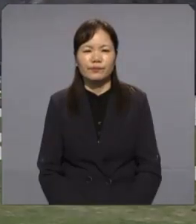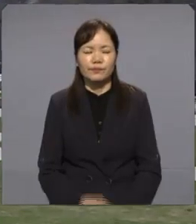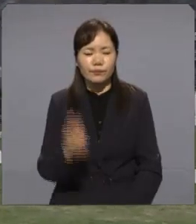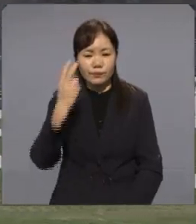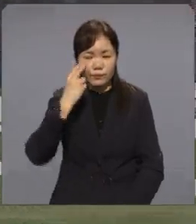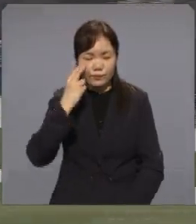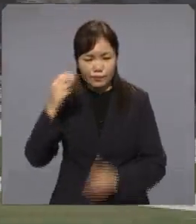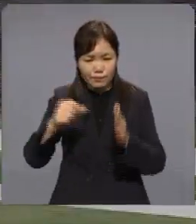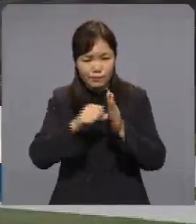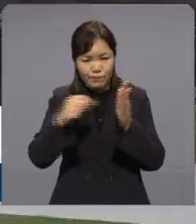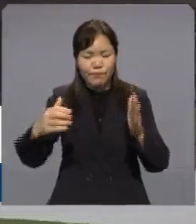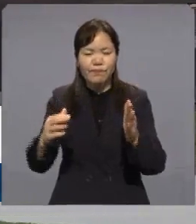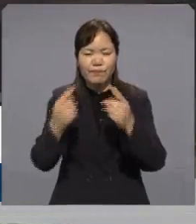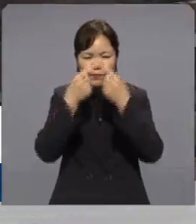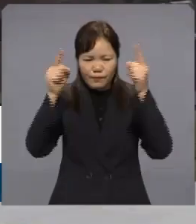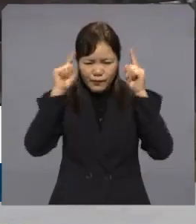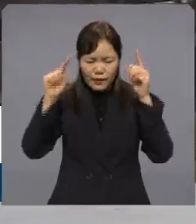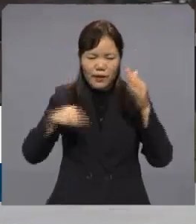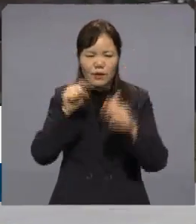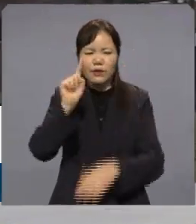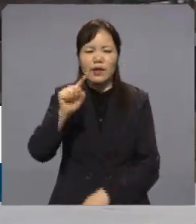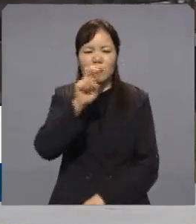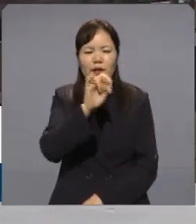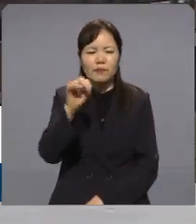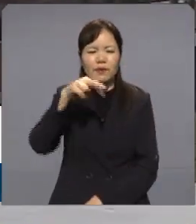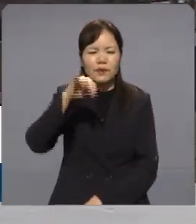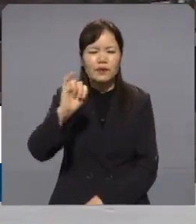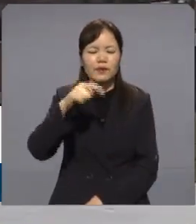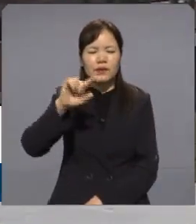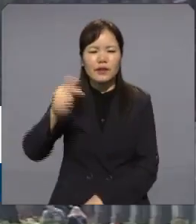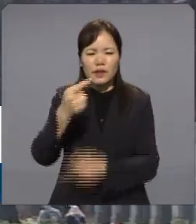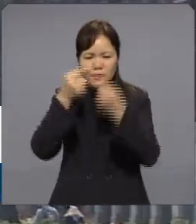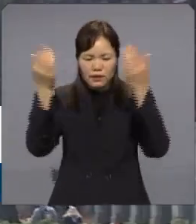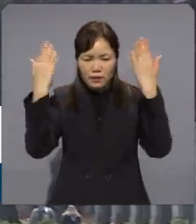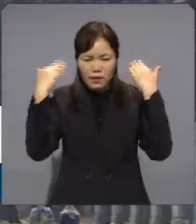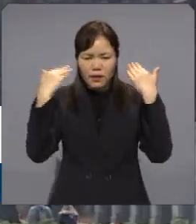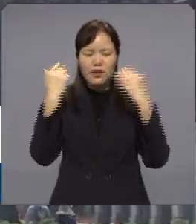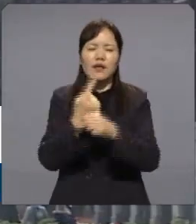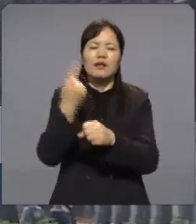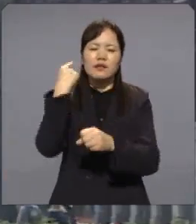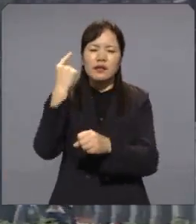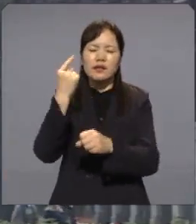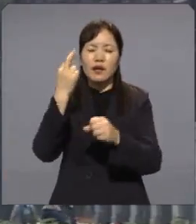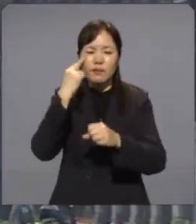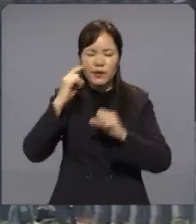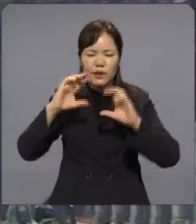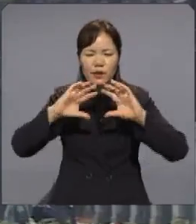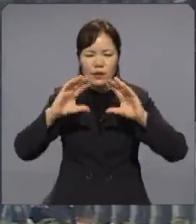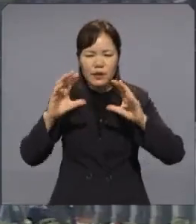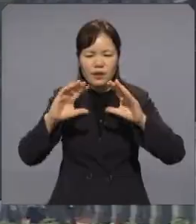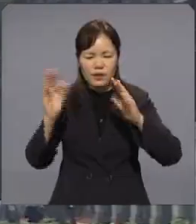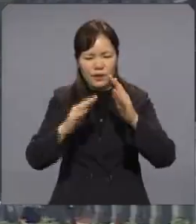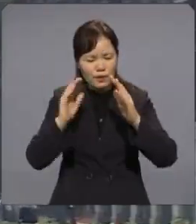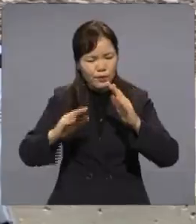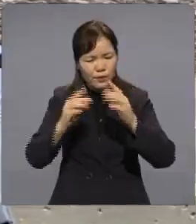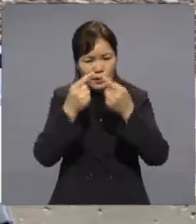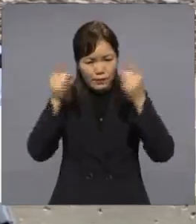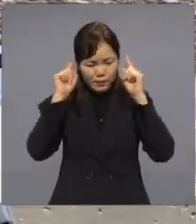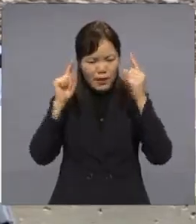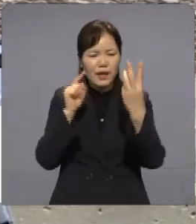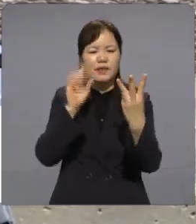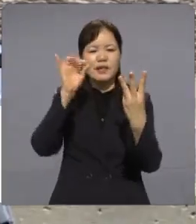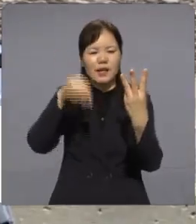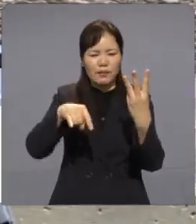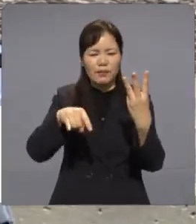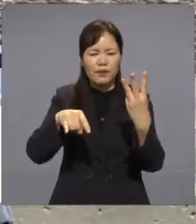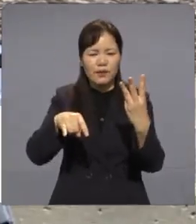미국 명문대학 가운데 하나로 손꼽히는 미시간 대학교. 지난해 미국 공립대 순위 3위를 차지할 만큼 경영학과